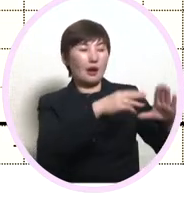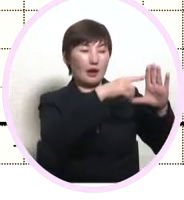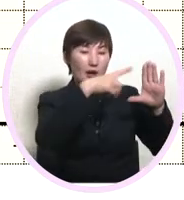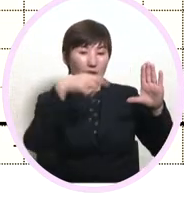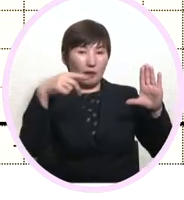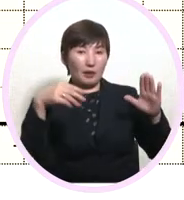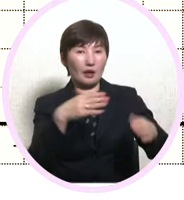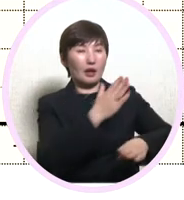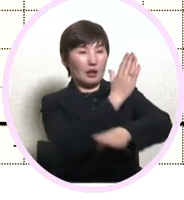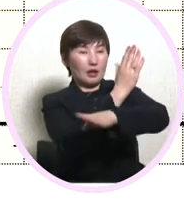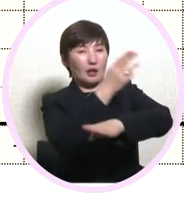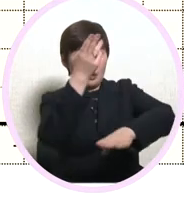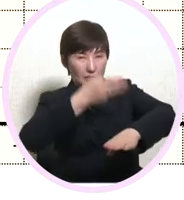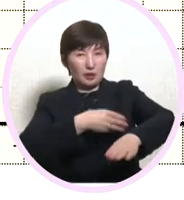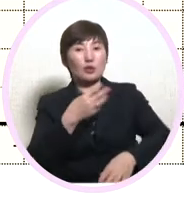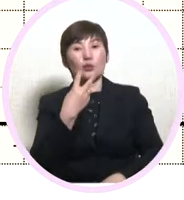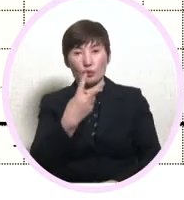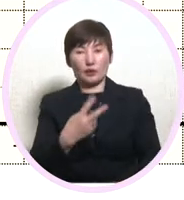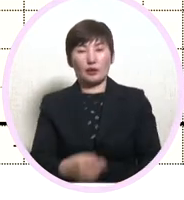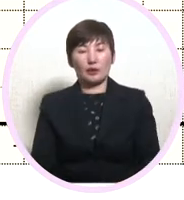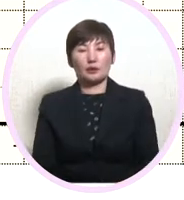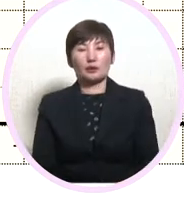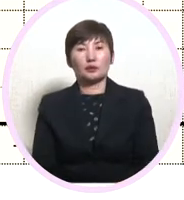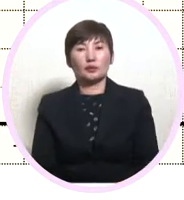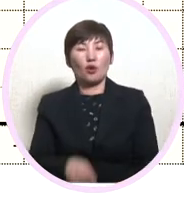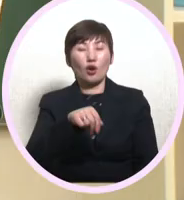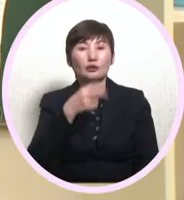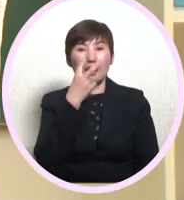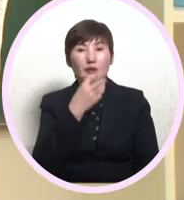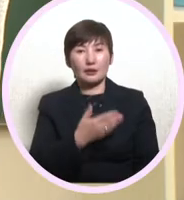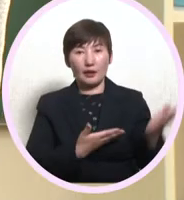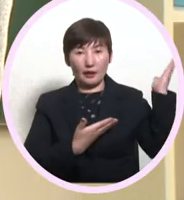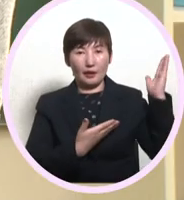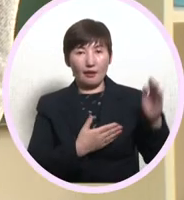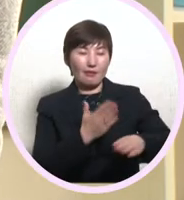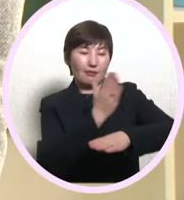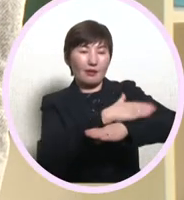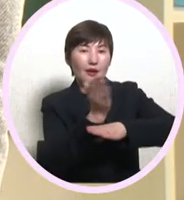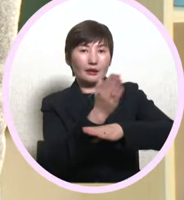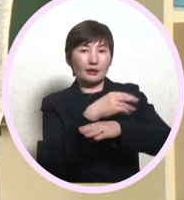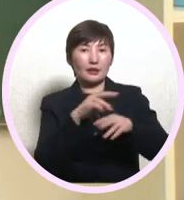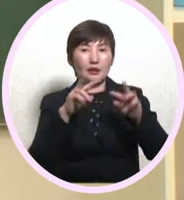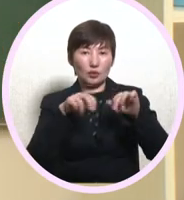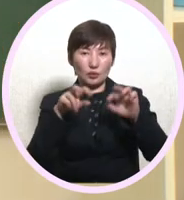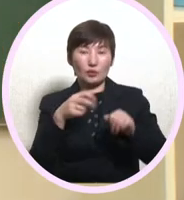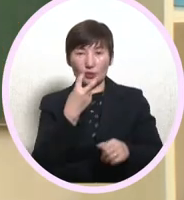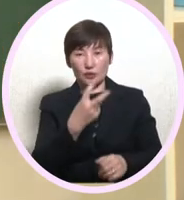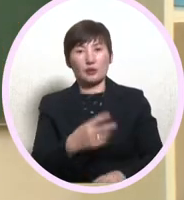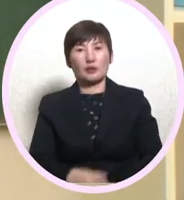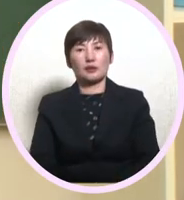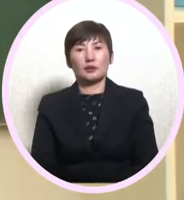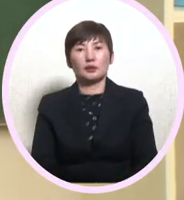манай хөдөлгөөний график гарч ирж байна. За одоо шулууныхаа налтыг сонирхно. Налтыг нь авч үзье. За